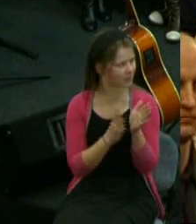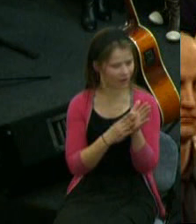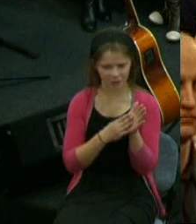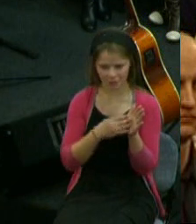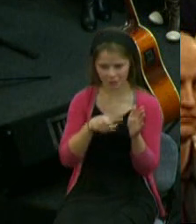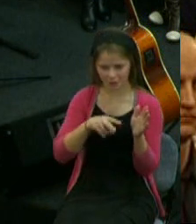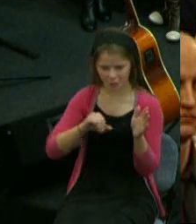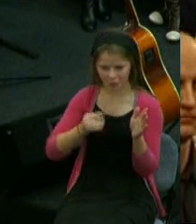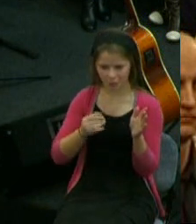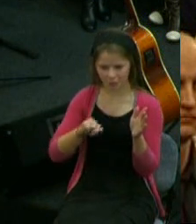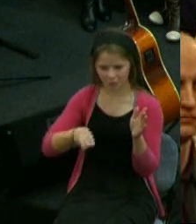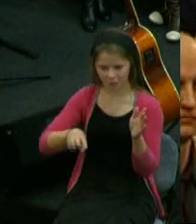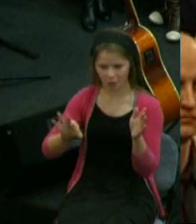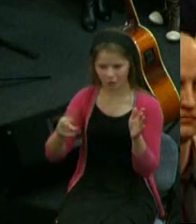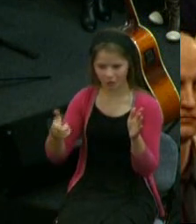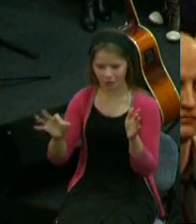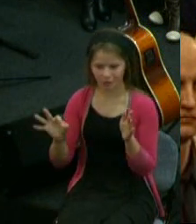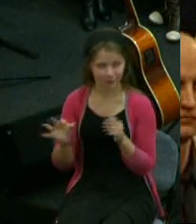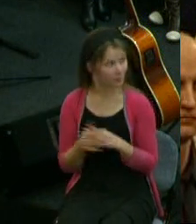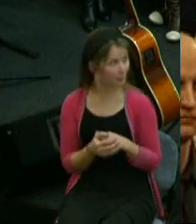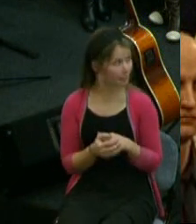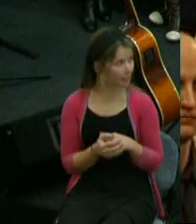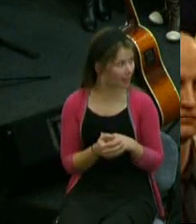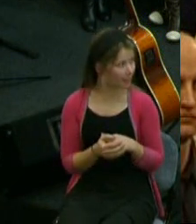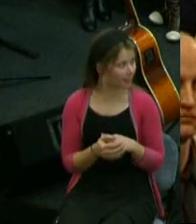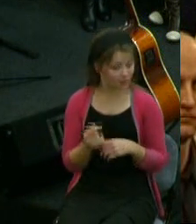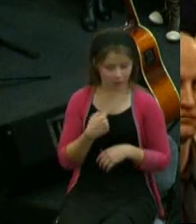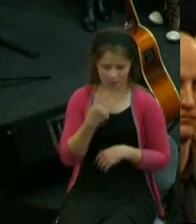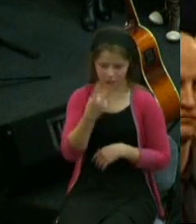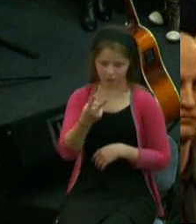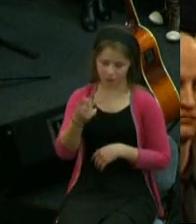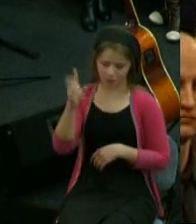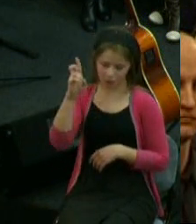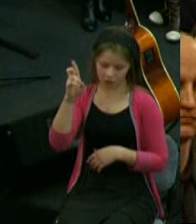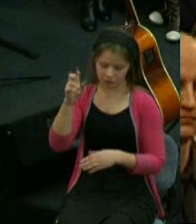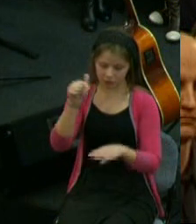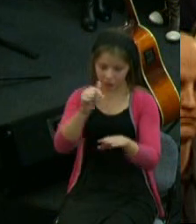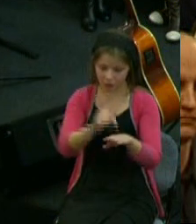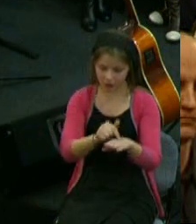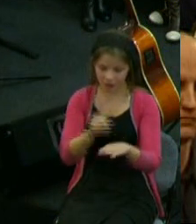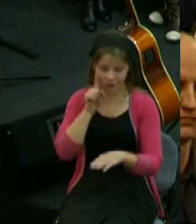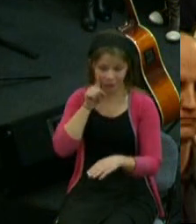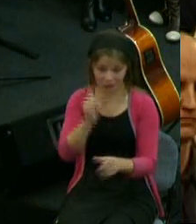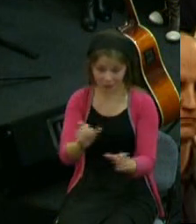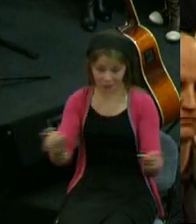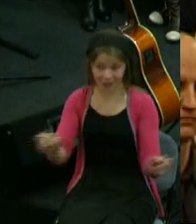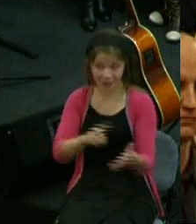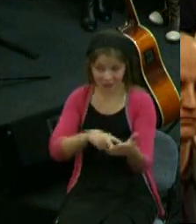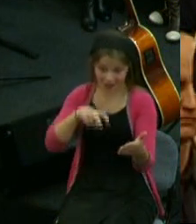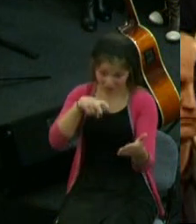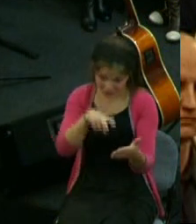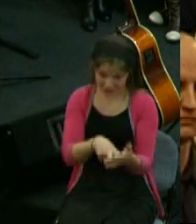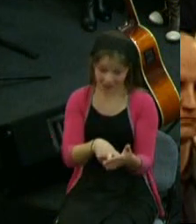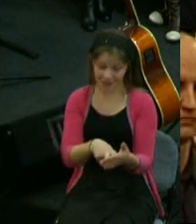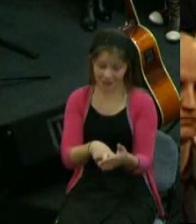рік. І ви знаєте, я бачив, як Бог почав торкатися молодих людей, вони стали каятись. Я бачив, як Бог наповнив їхні серця,